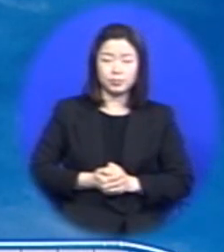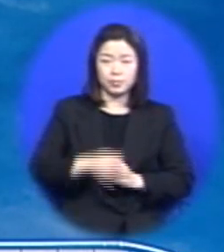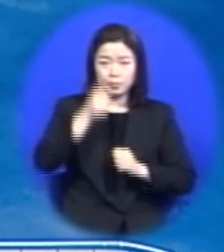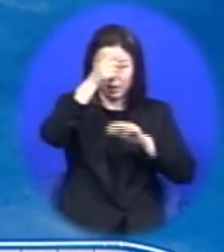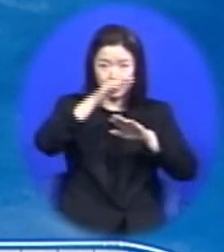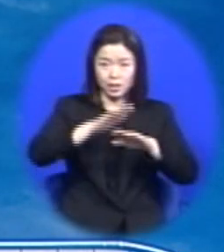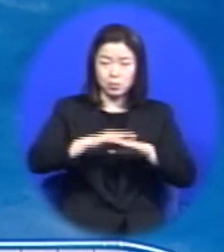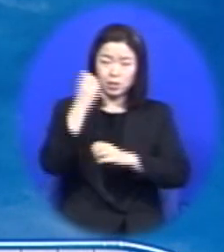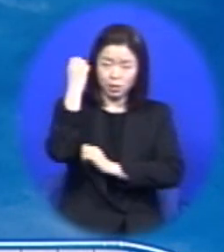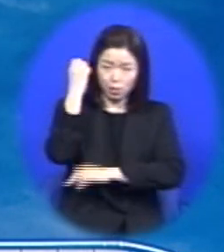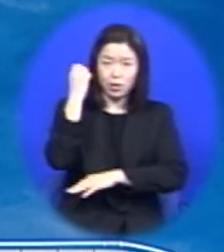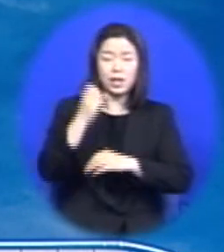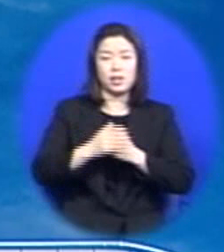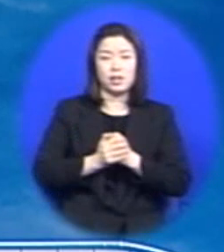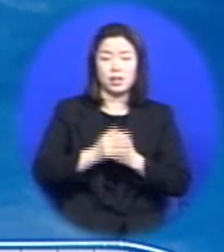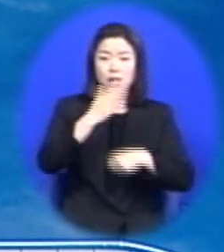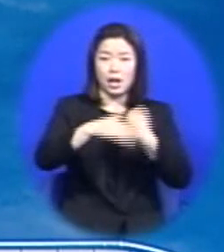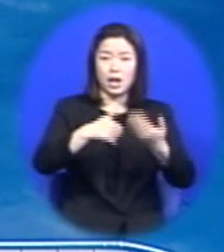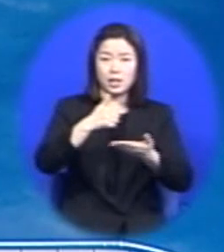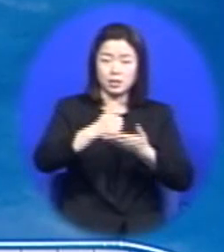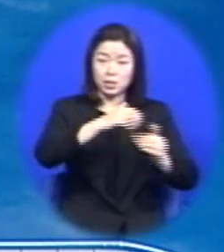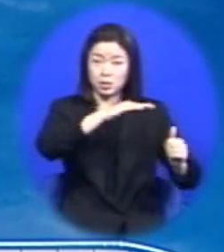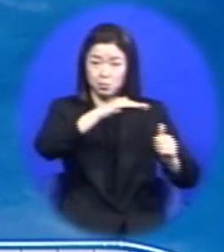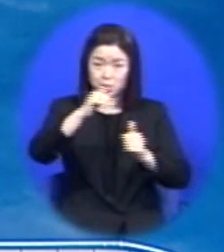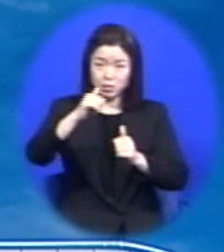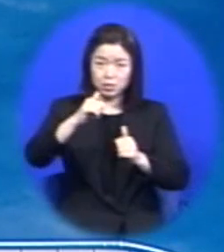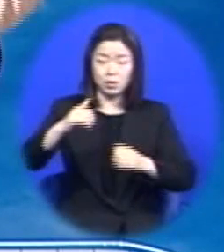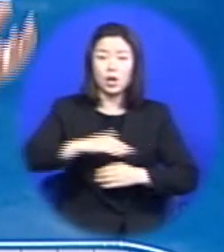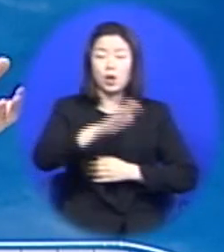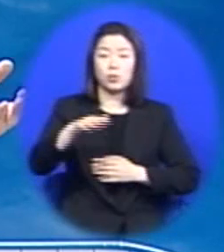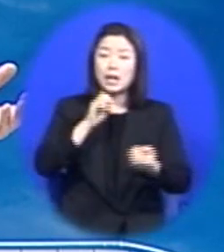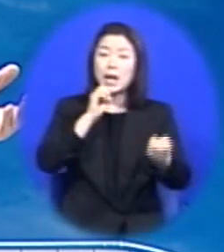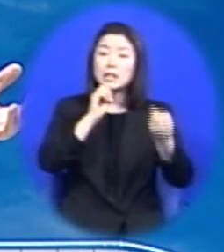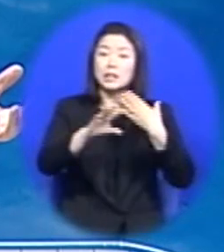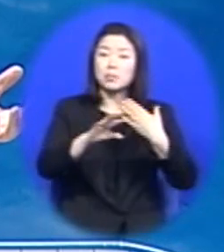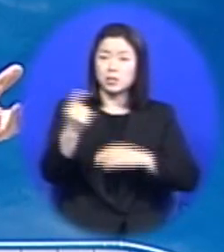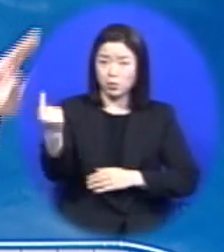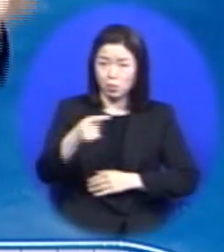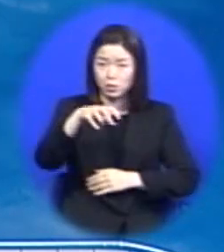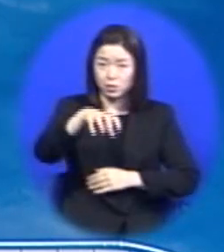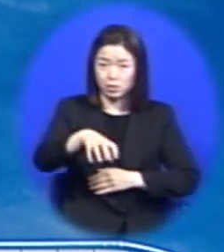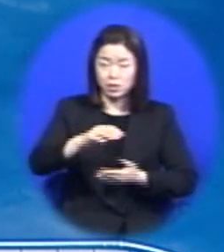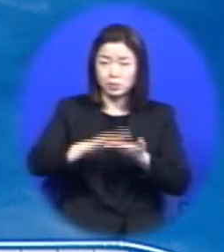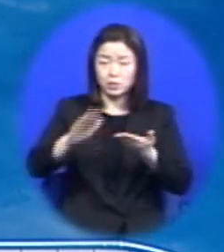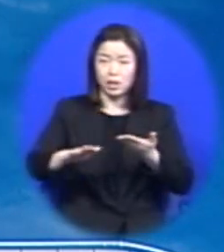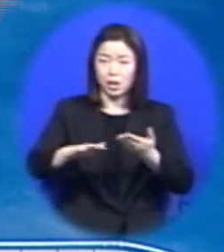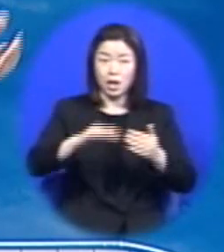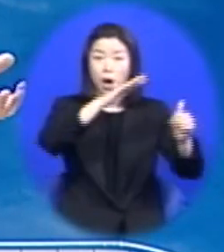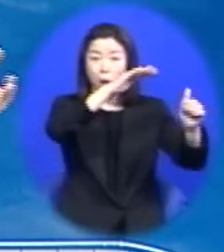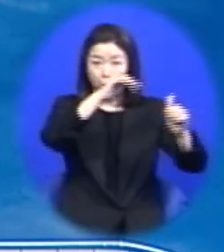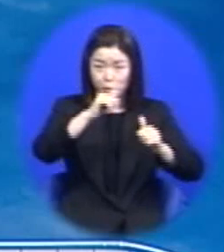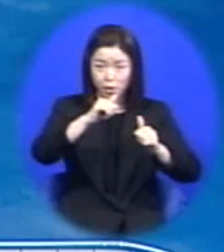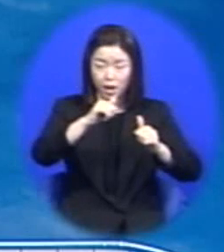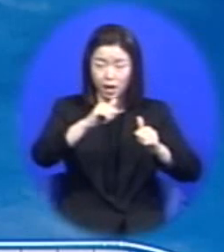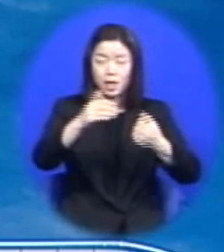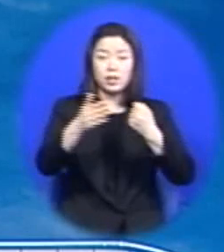예배는 근본적으로 하나님이 부르셔서 우리가 응답해서 오는 겁니다. 오너라 그러니까 우리가 온